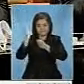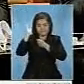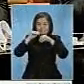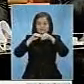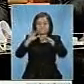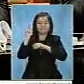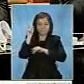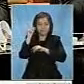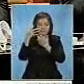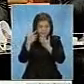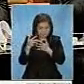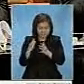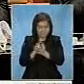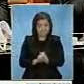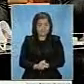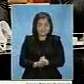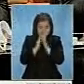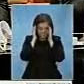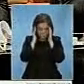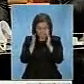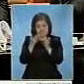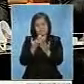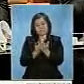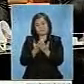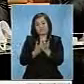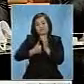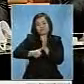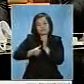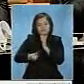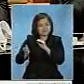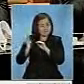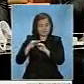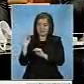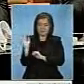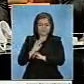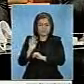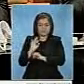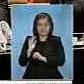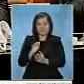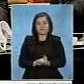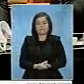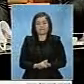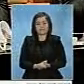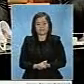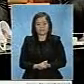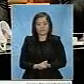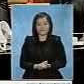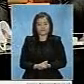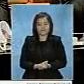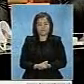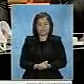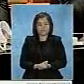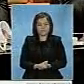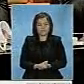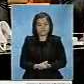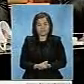อกาสว่าไม่มีความประสงค์ที่จะทำให้มีรายได้ขึ้นมาจากการไปปรับอัตราอะไรเพิ่มยกเว้นการป